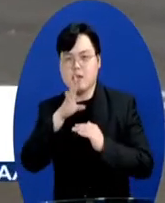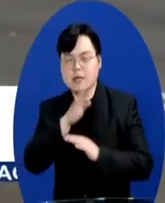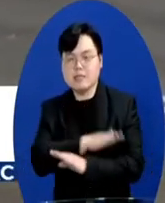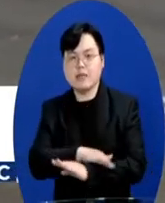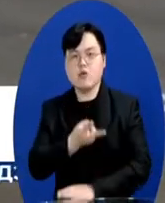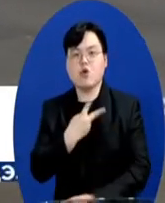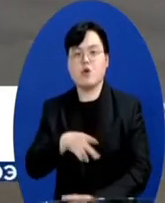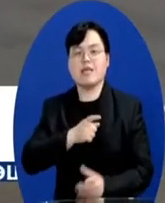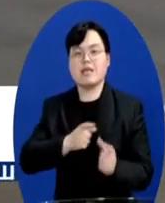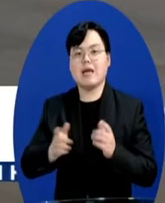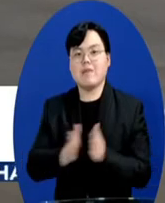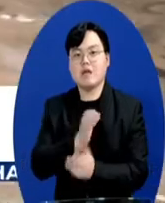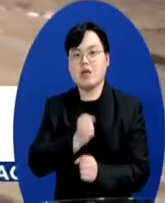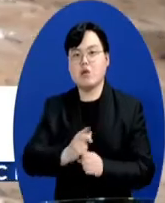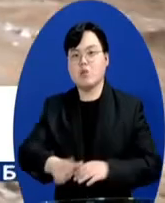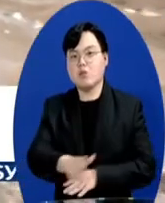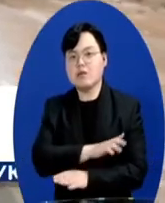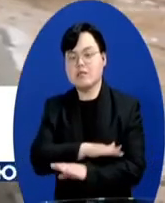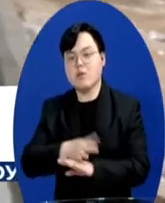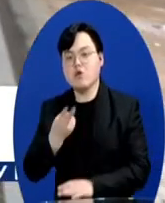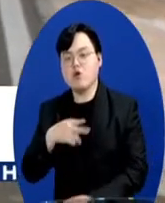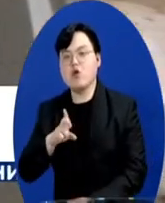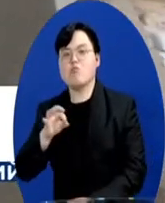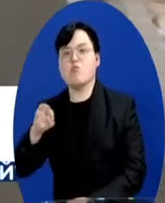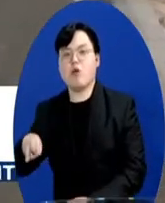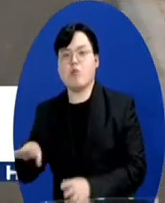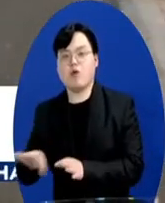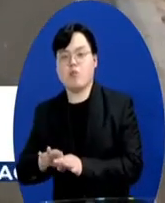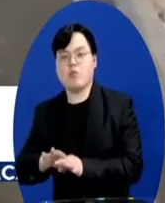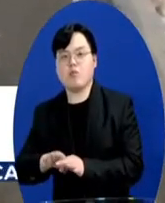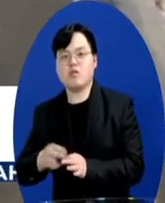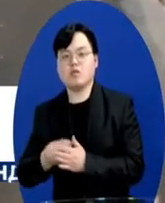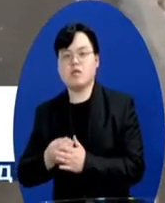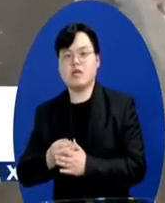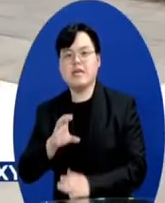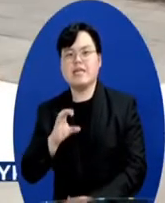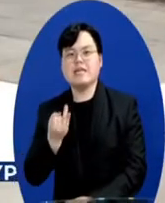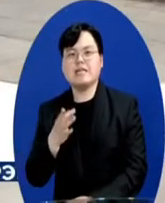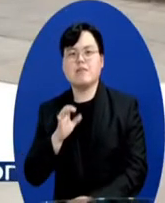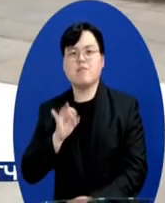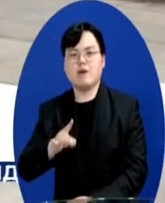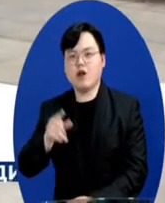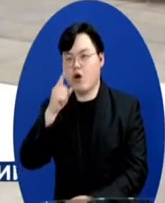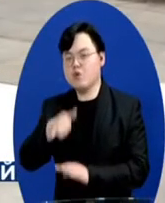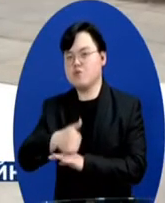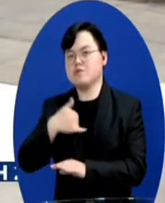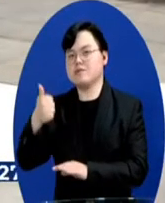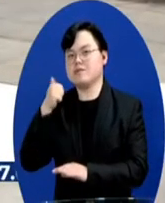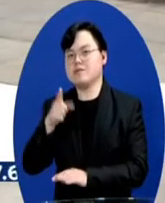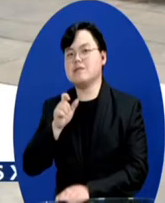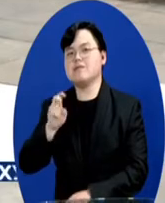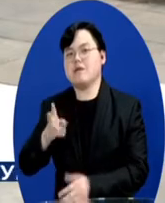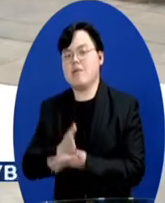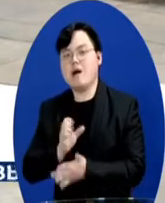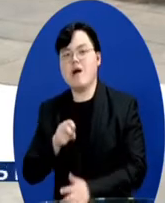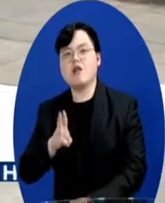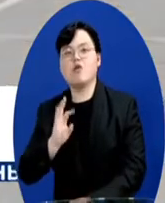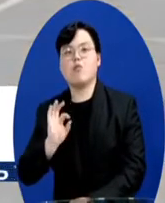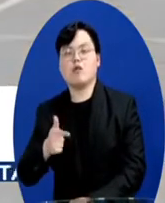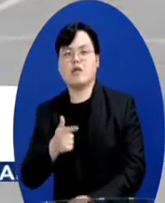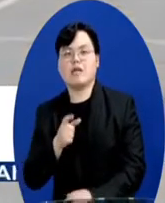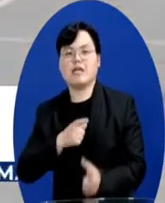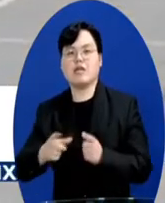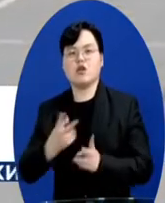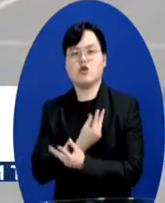засгийн хамтын ажиллагааны бүс нь замын үд бомбтой зэрэгцээ оршино. Хойд хилээс хойших Сибирийн томоохон хязгаарт зах зээл байгааг харж Алтан Булгын эдийн засгийн